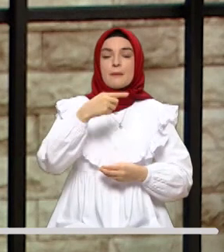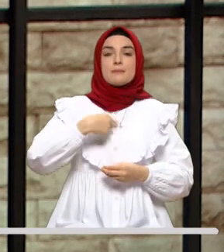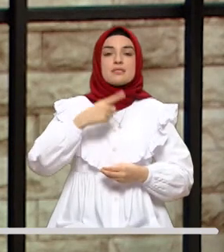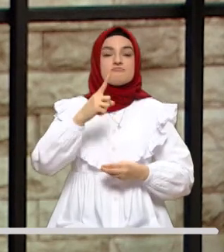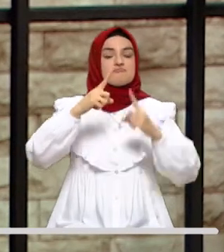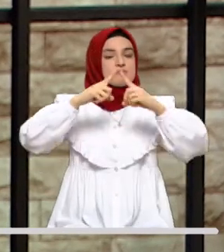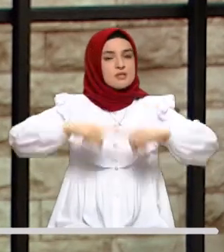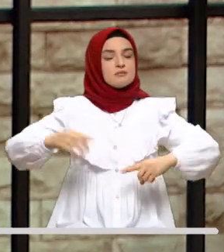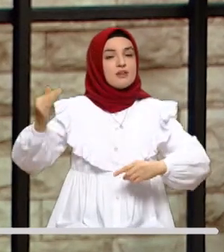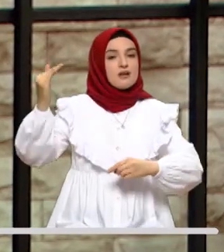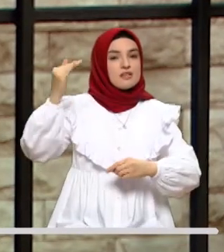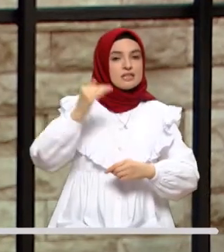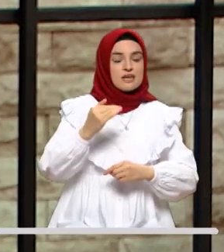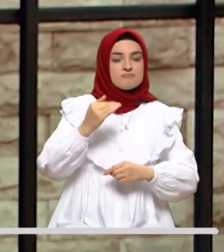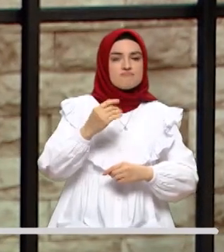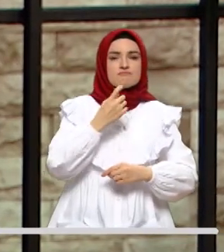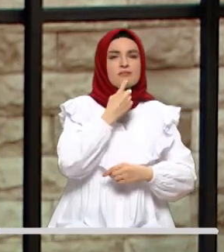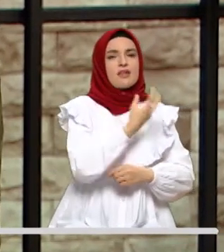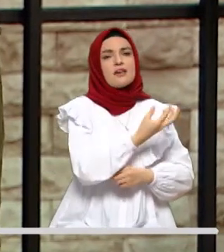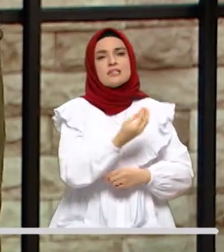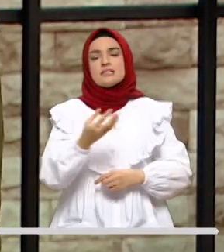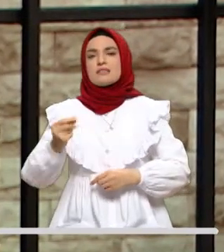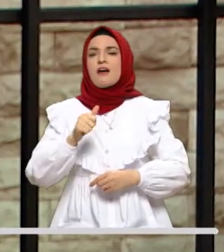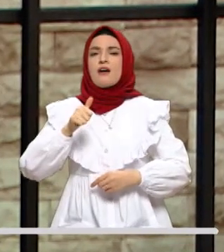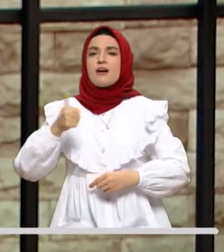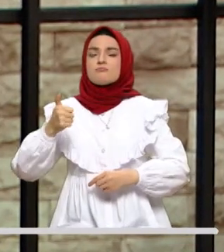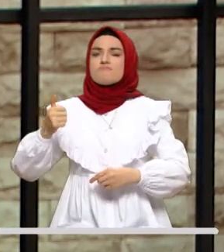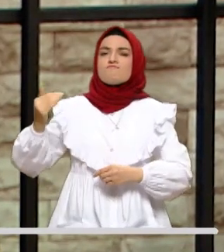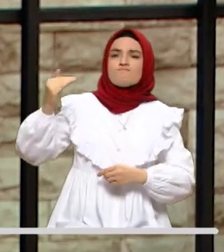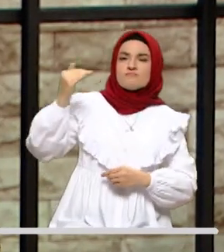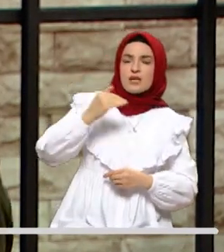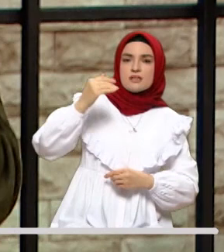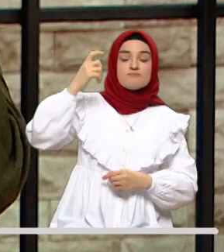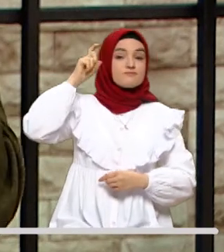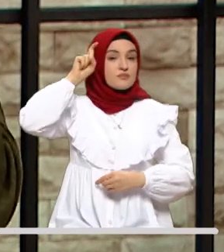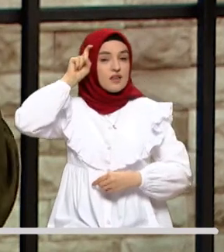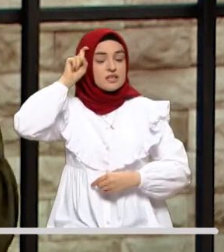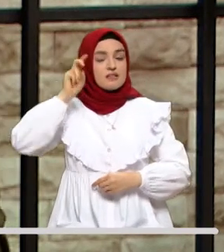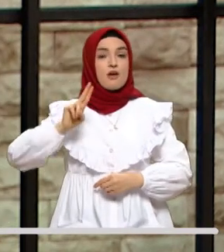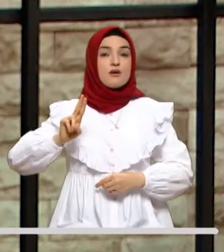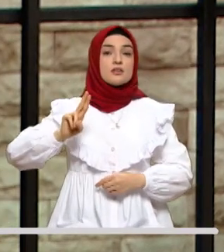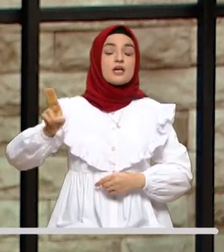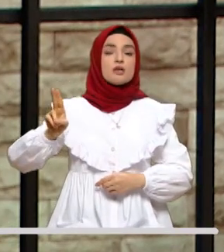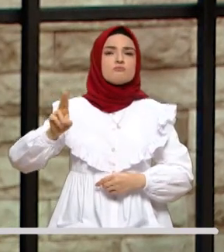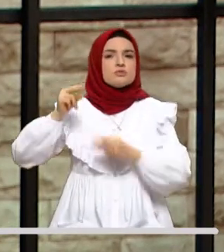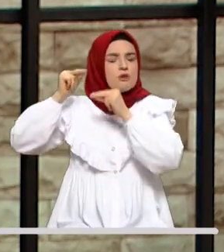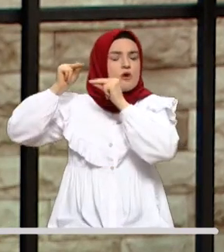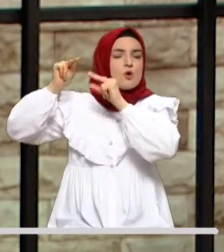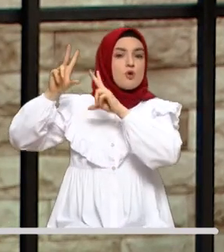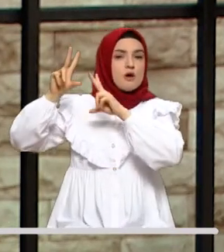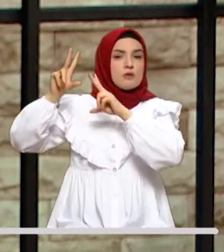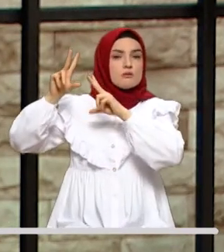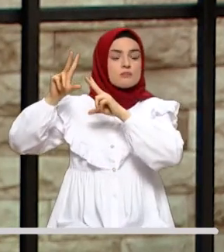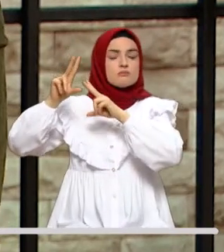imtihana geldik. Yıllar 60'a dayandı. Akıl 70'te uyandı.